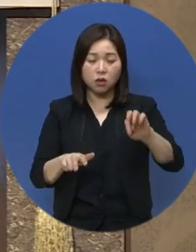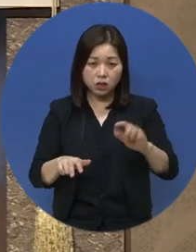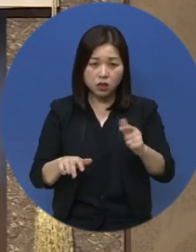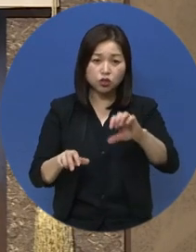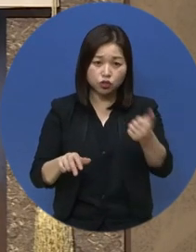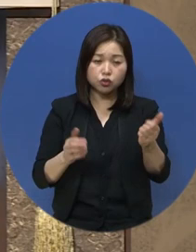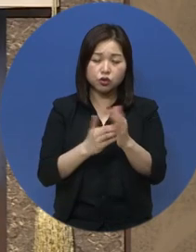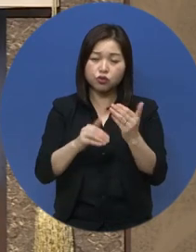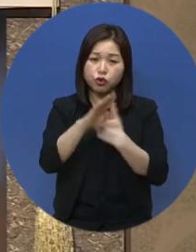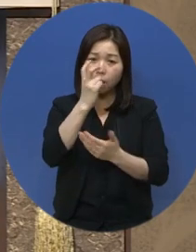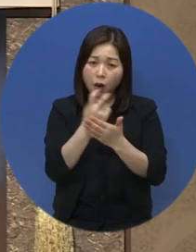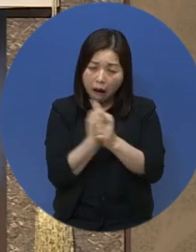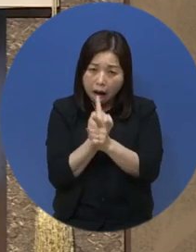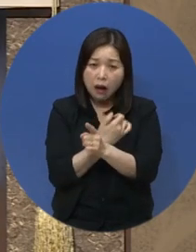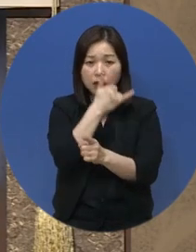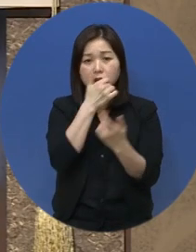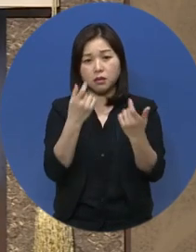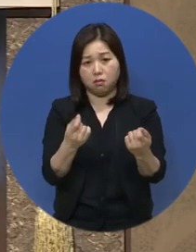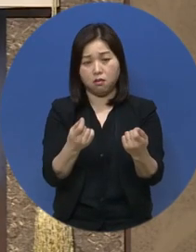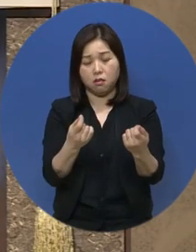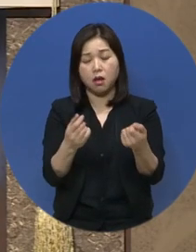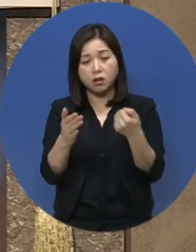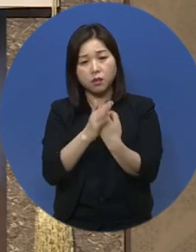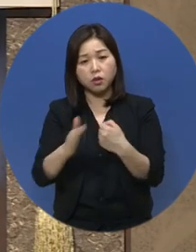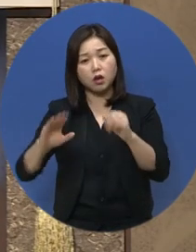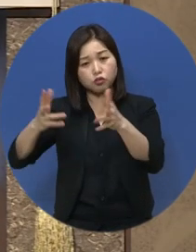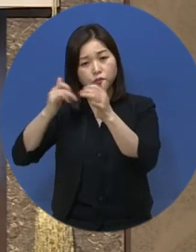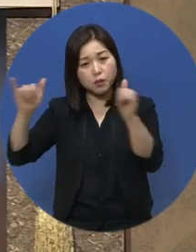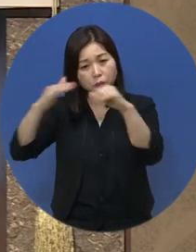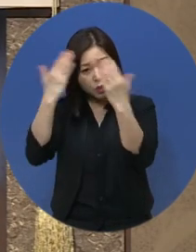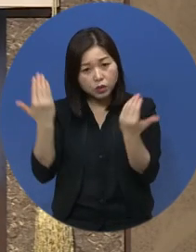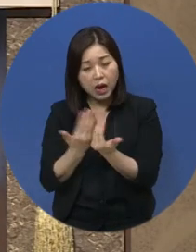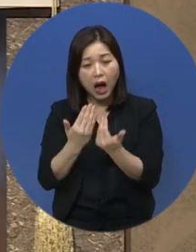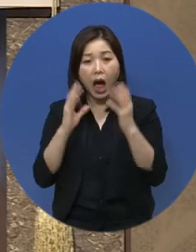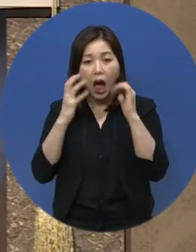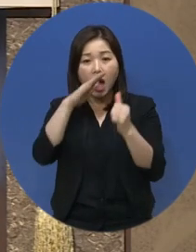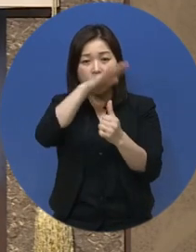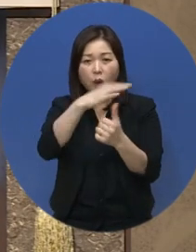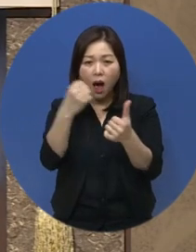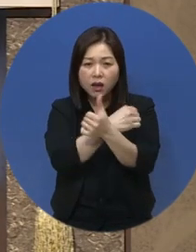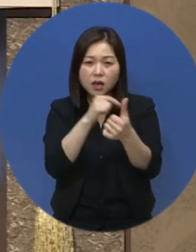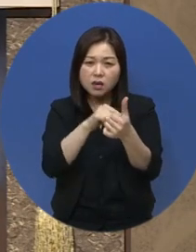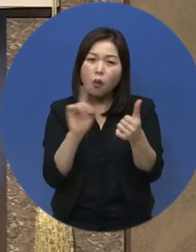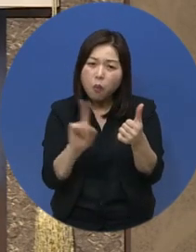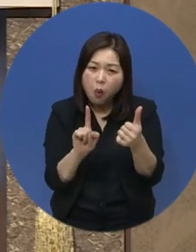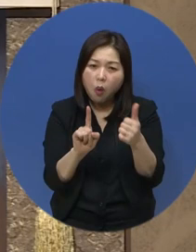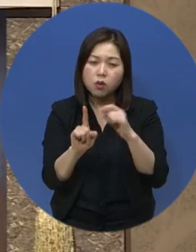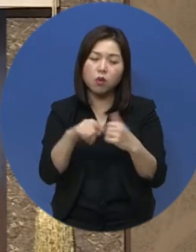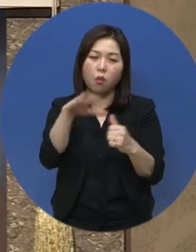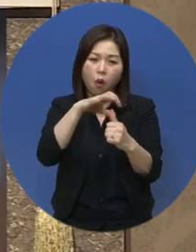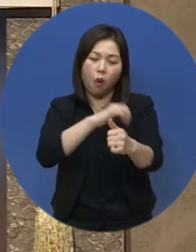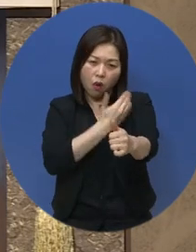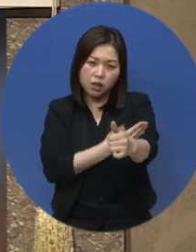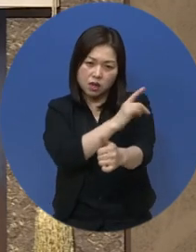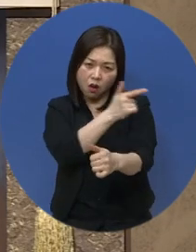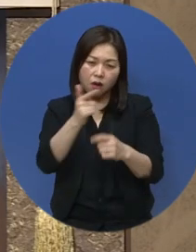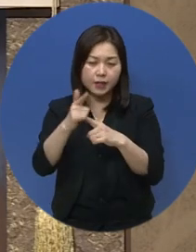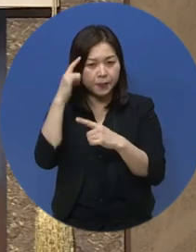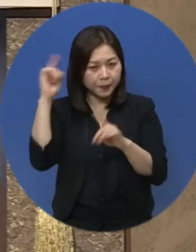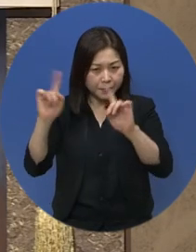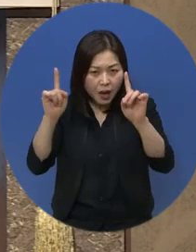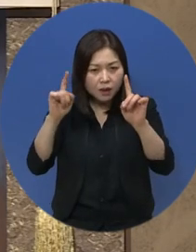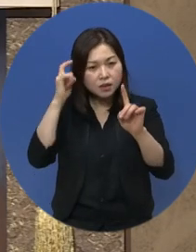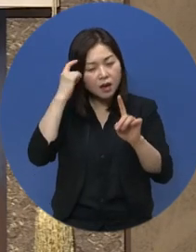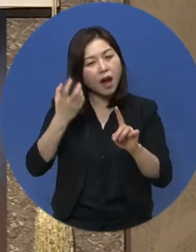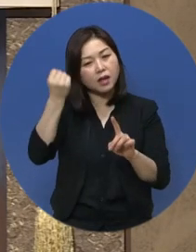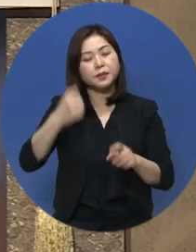그 아동학대가 어떤 것이고 아동에 대한 보호 그리고 아동의 권리에 대한 생각들을 어느 때보다도 더 경각심을 가지고 생각해야